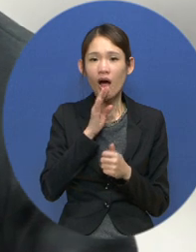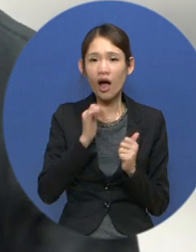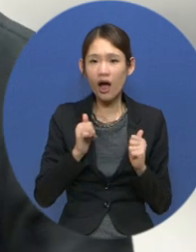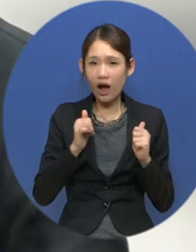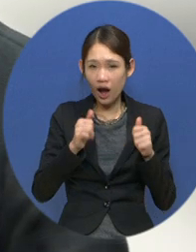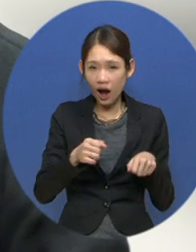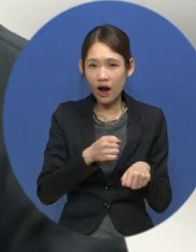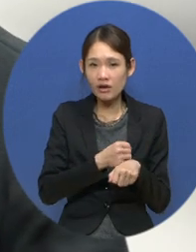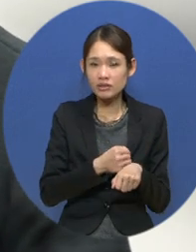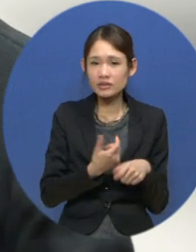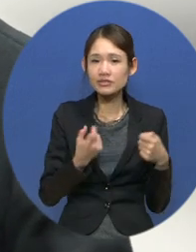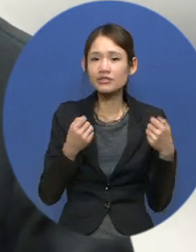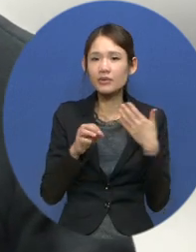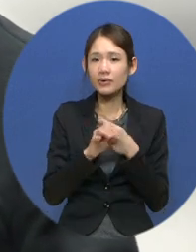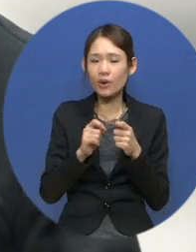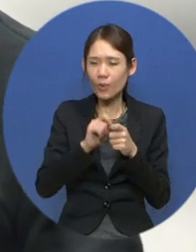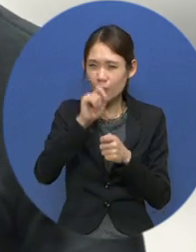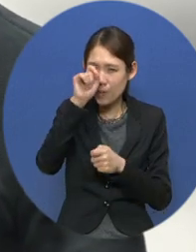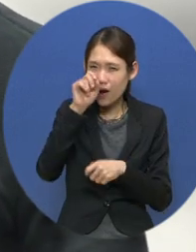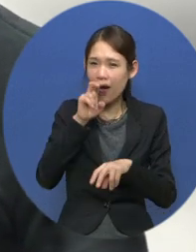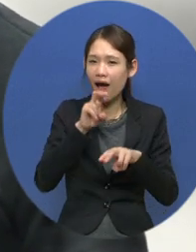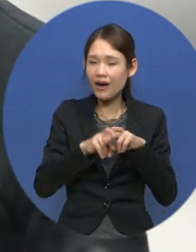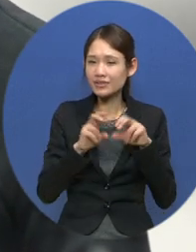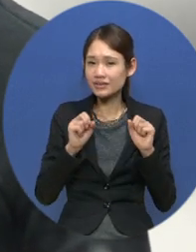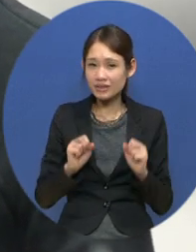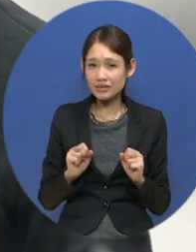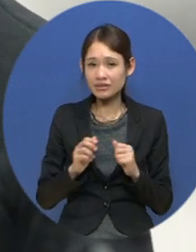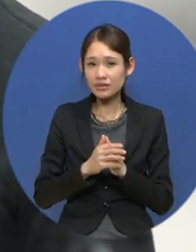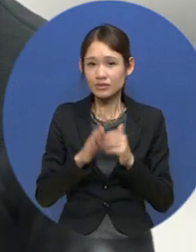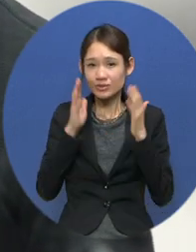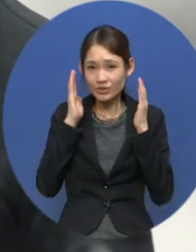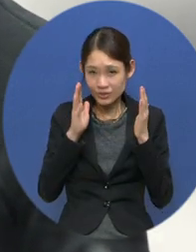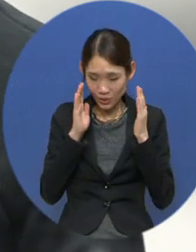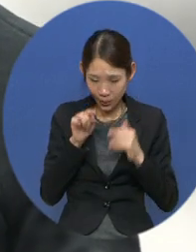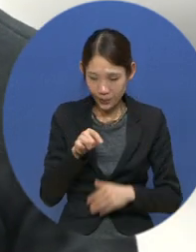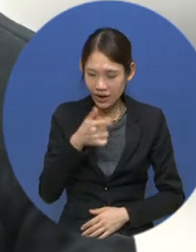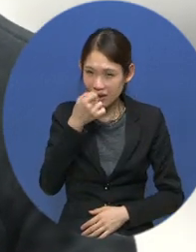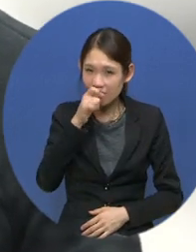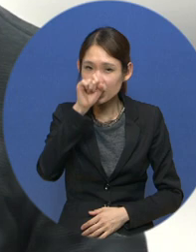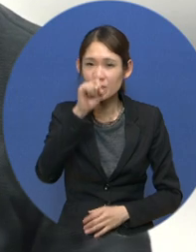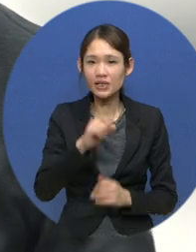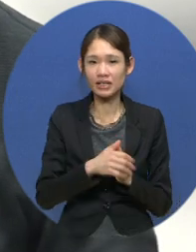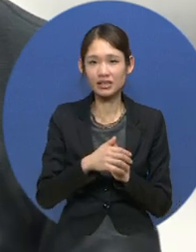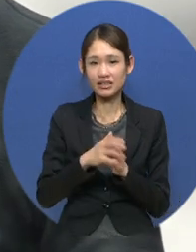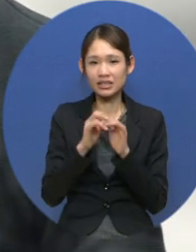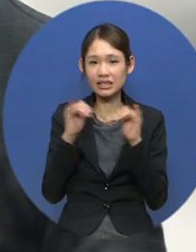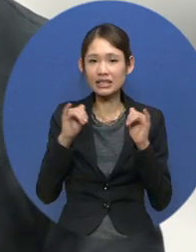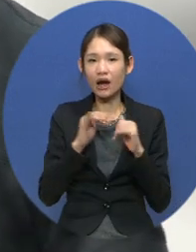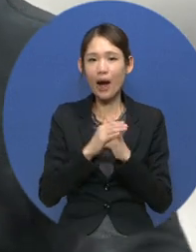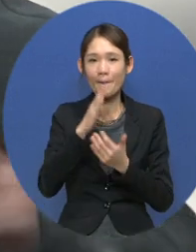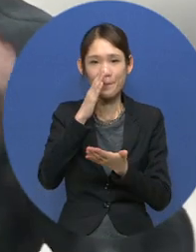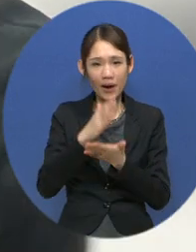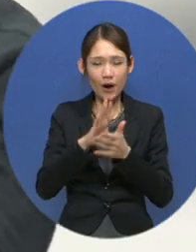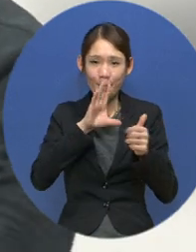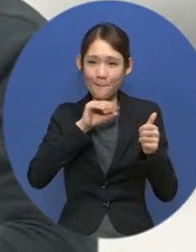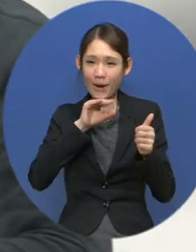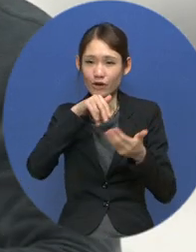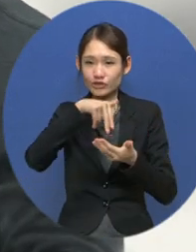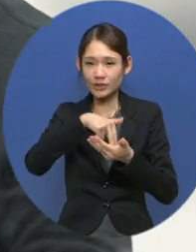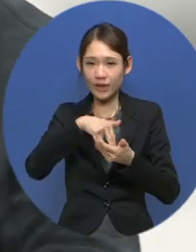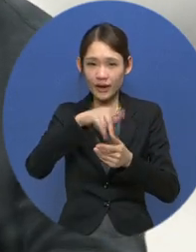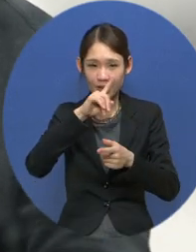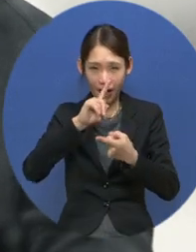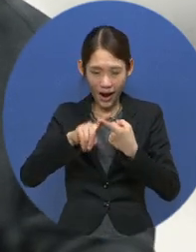어쩜 그렇게 오래 앉아 있니? 공부가 그렇게 좋으니? 인간 권혁준이 아닌 배우로서 배역에